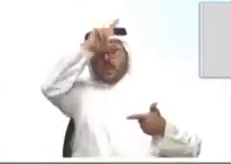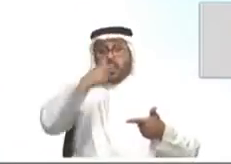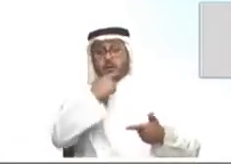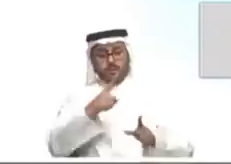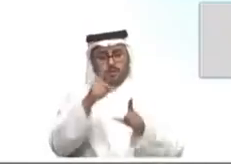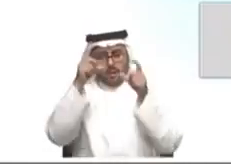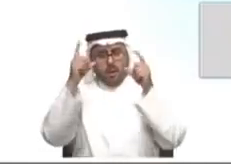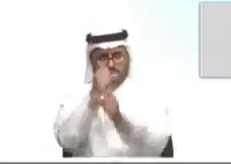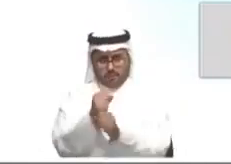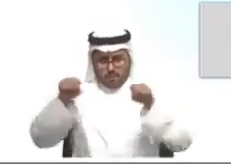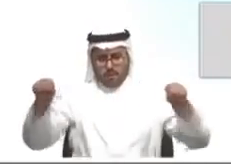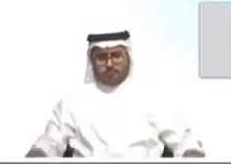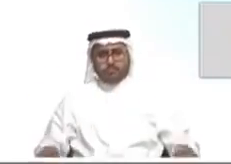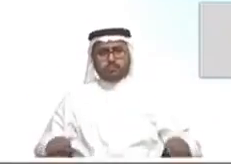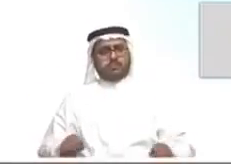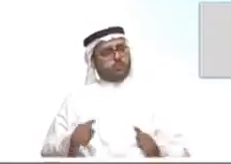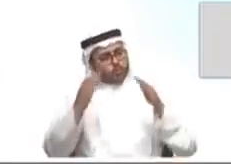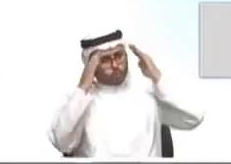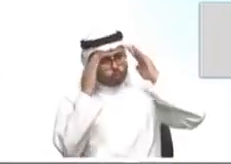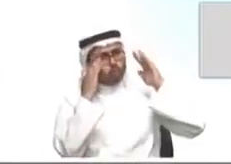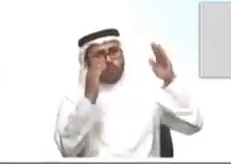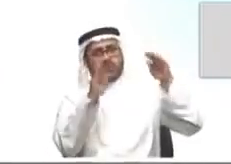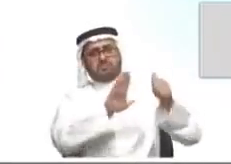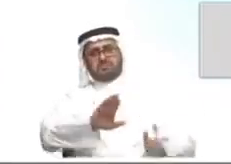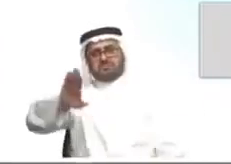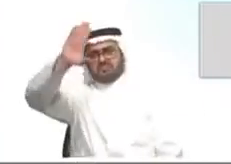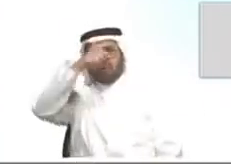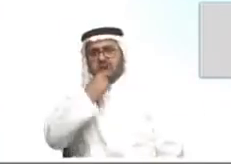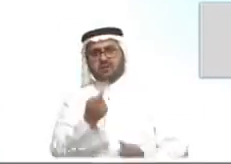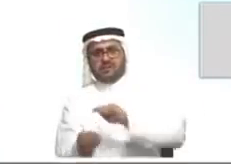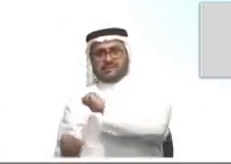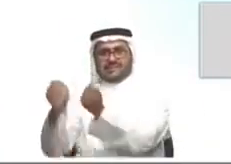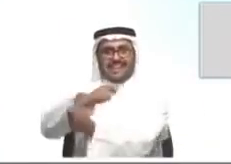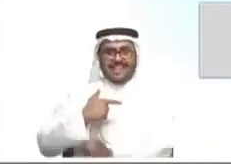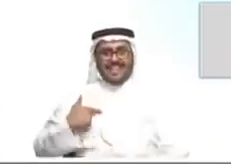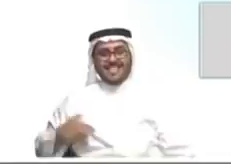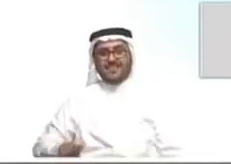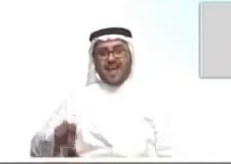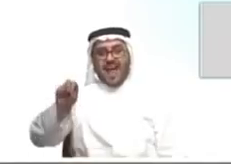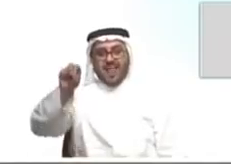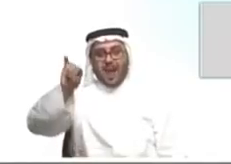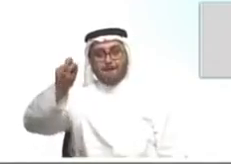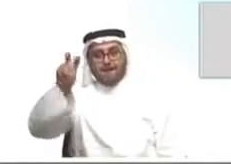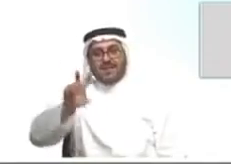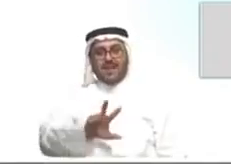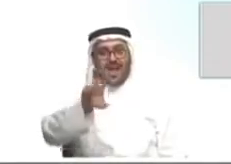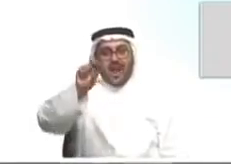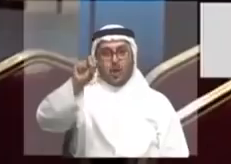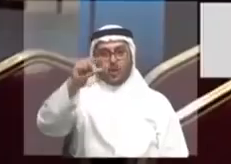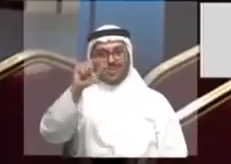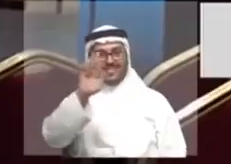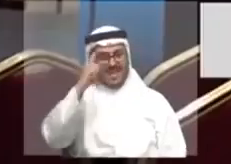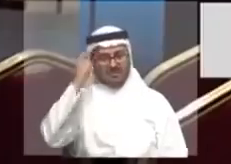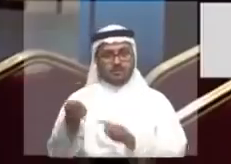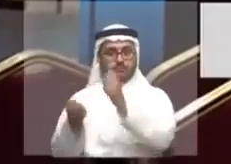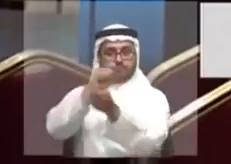العربية السعودية، وخطاب سيدي خادم الحرمين الشريفين وكلمته وتحويل مسمى هذه القمة لقمة القدس ما هو إلا استمرار لهذا الدعم